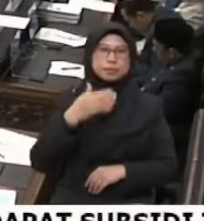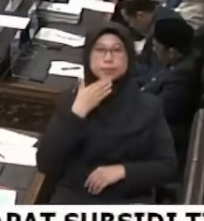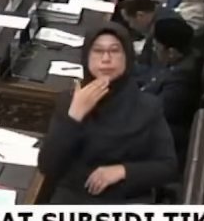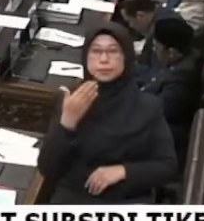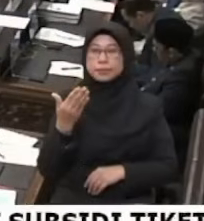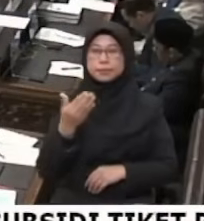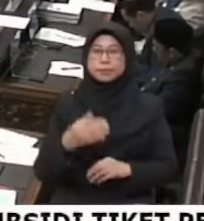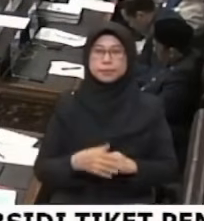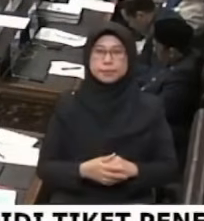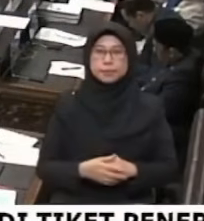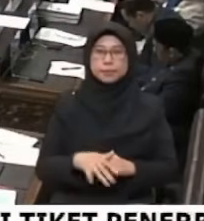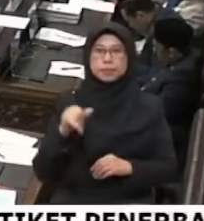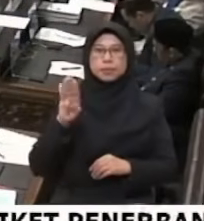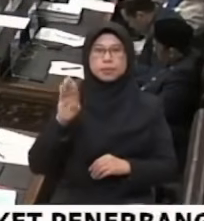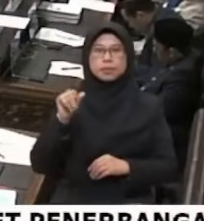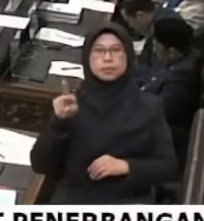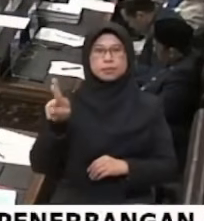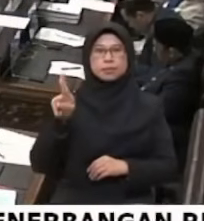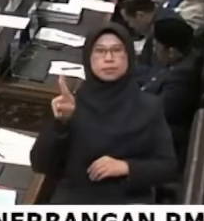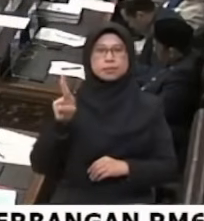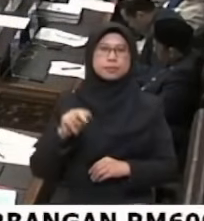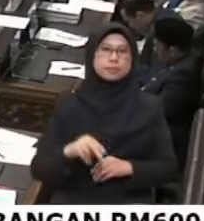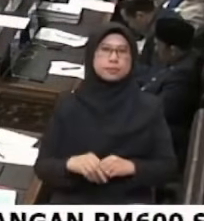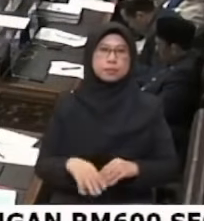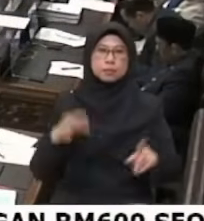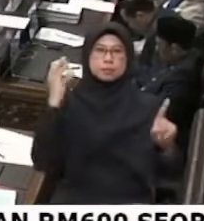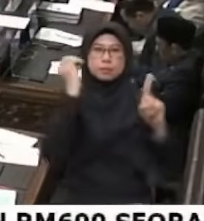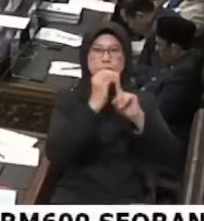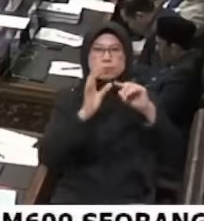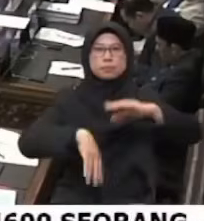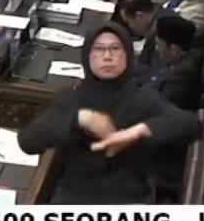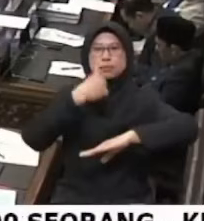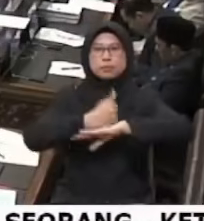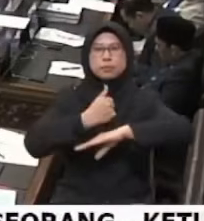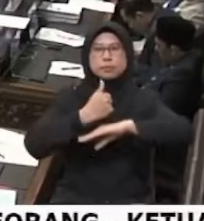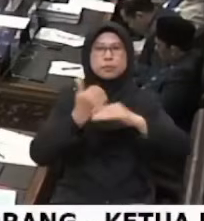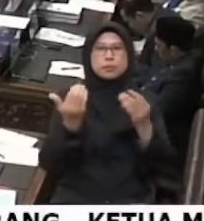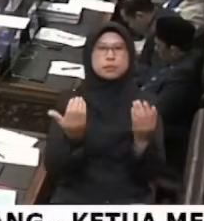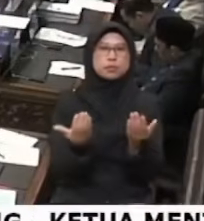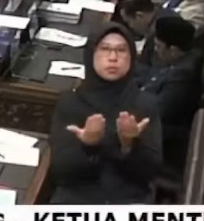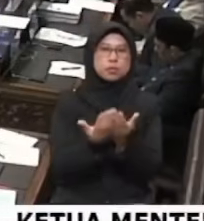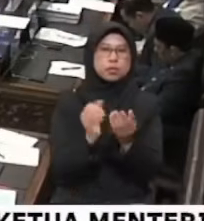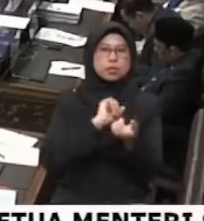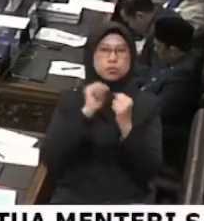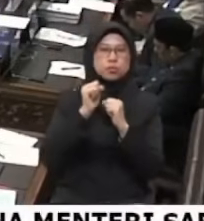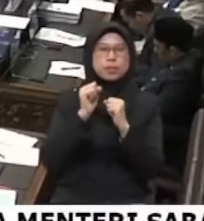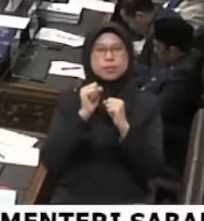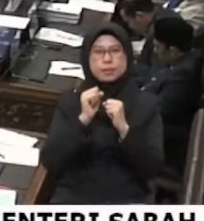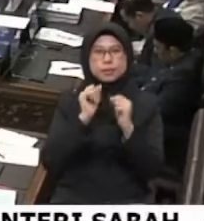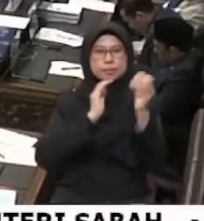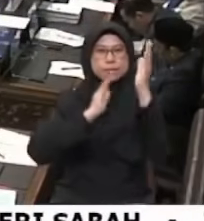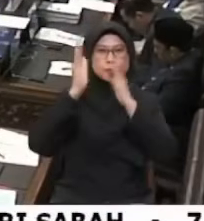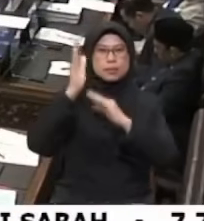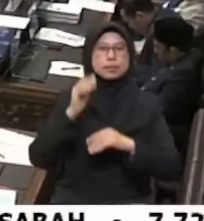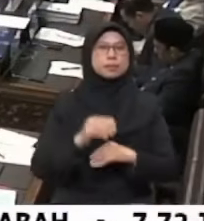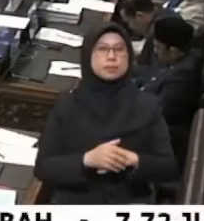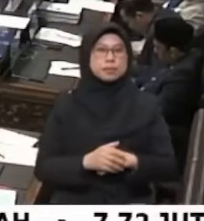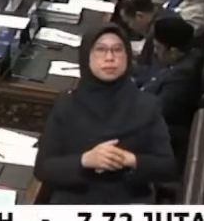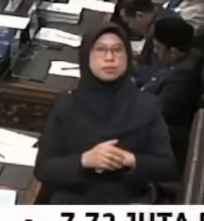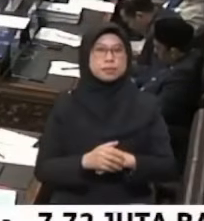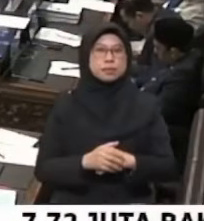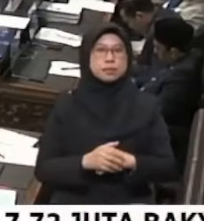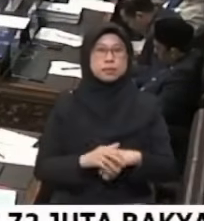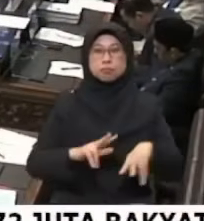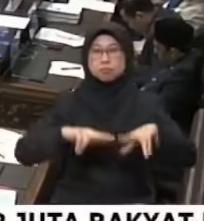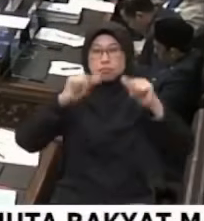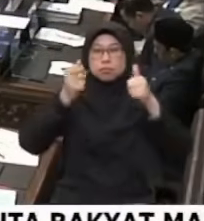kasih yang berhormat Senator objektif penubuhan sekolah suukan Malaysia SSM Kementerian Pendidikan Malaysia adalah nombor satu